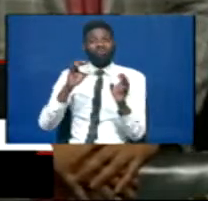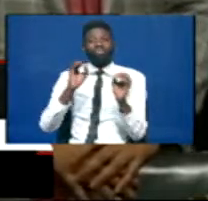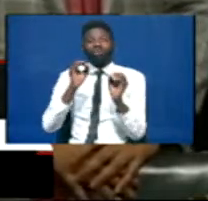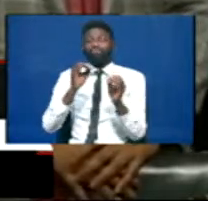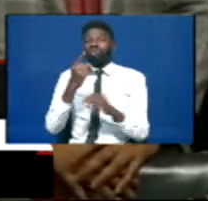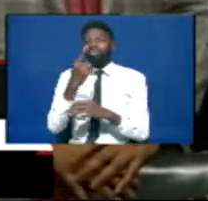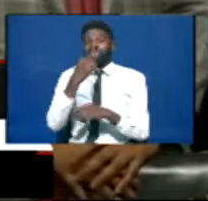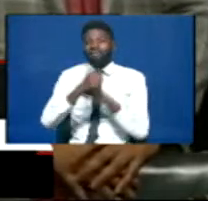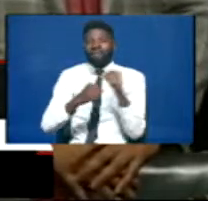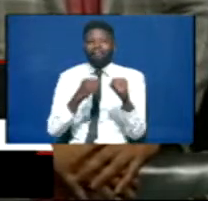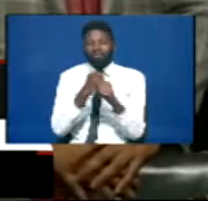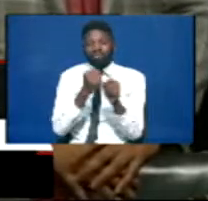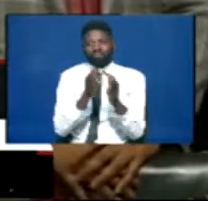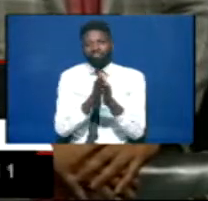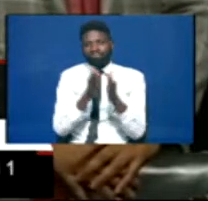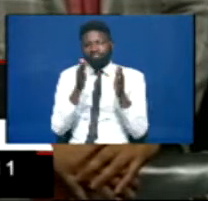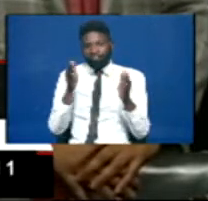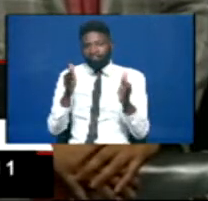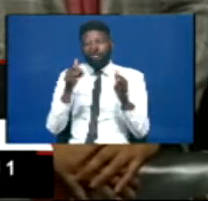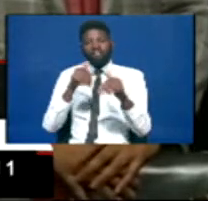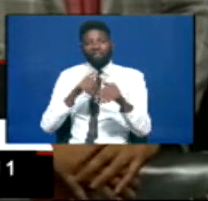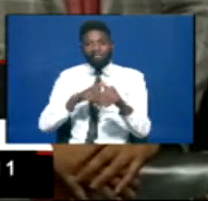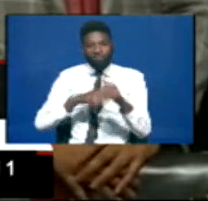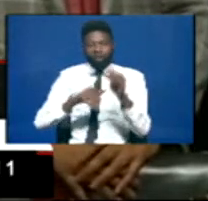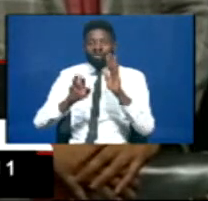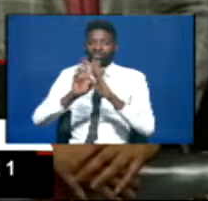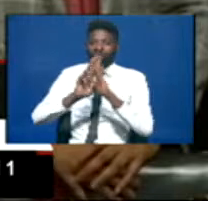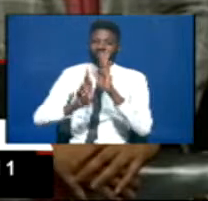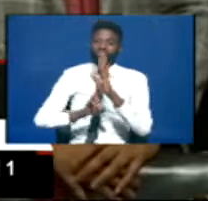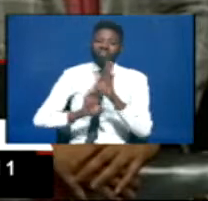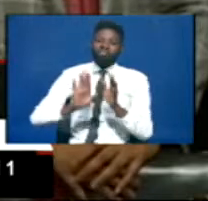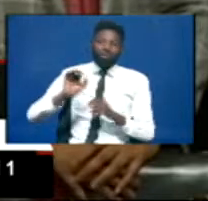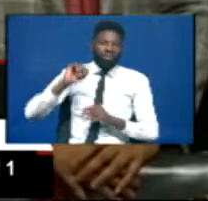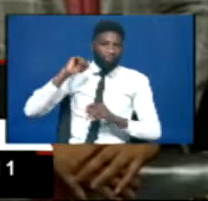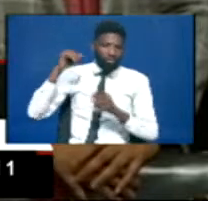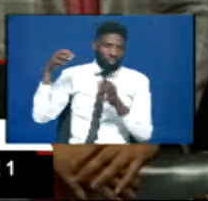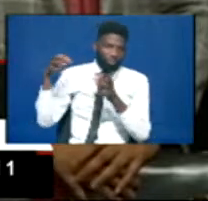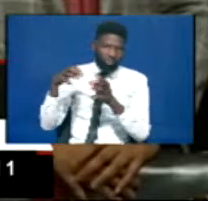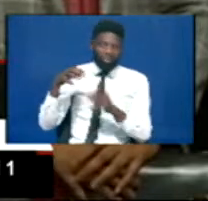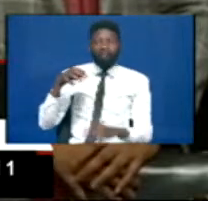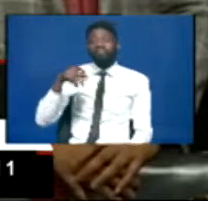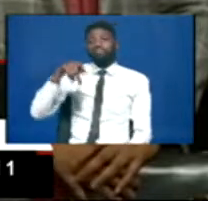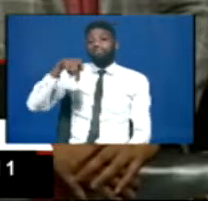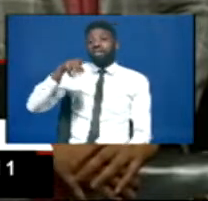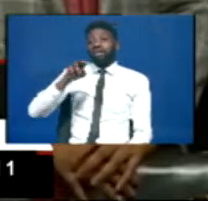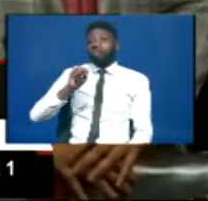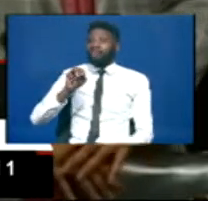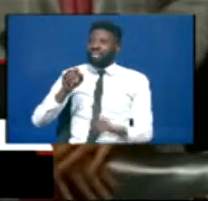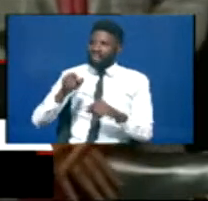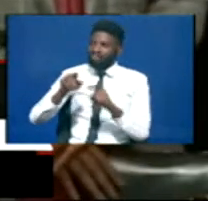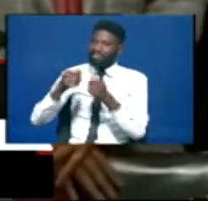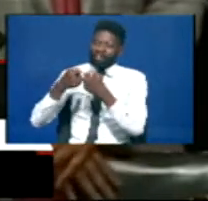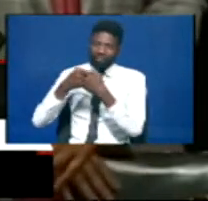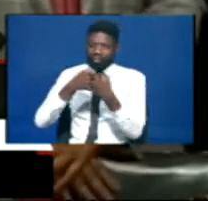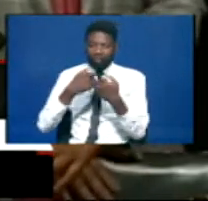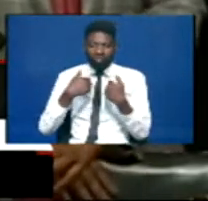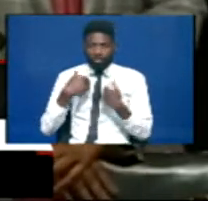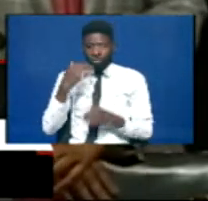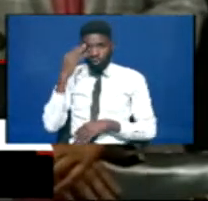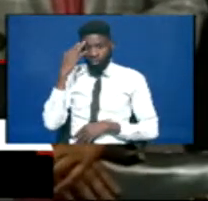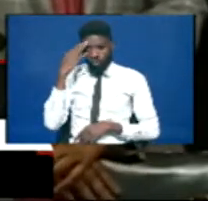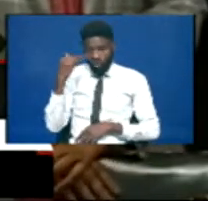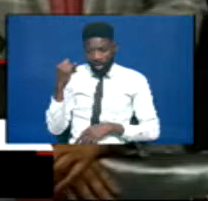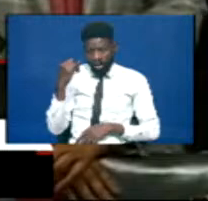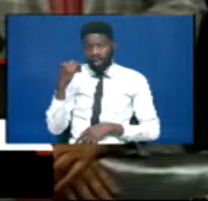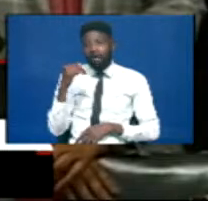kwa kuambatana na kanuni za chama hicho. Waziri huyo mkuu amekumbwa na utata kuhusiana na sakata ya